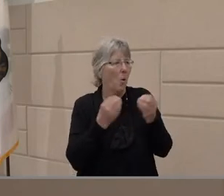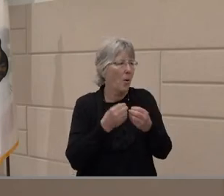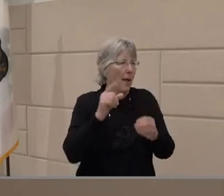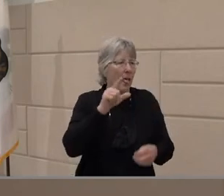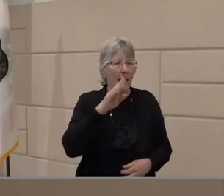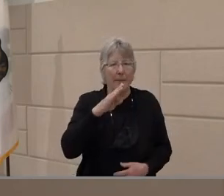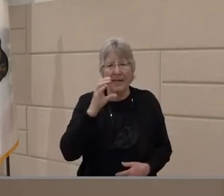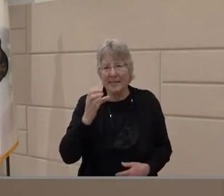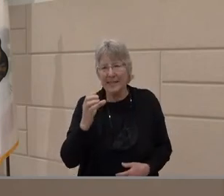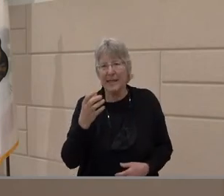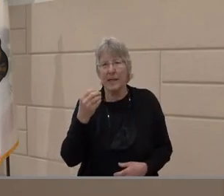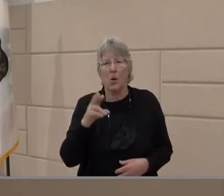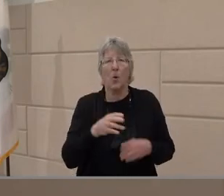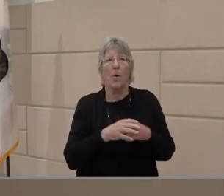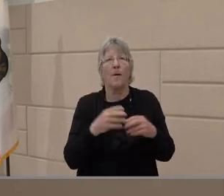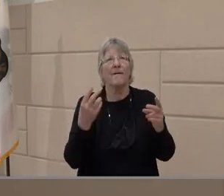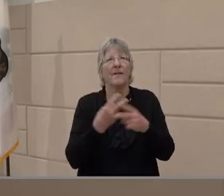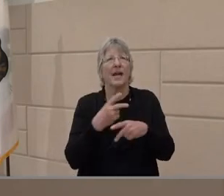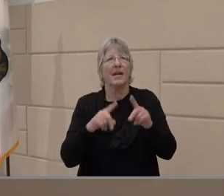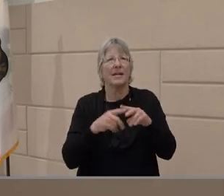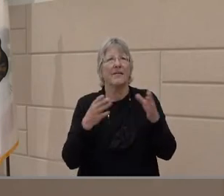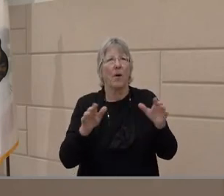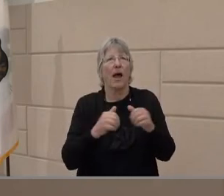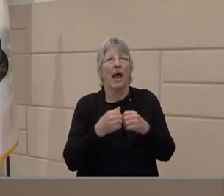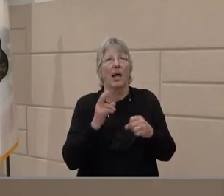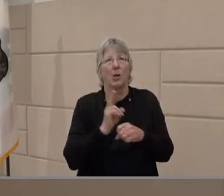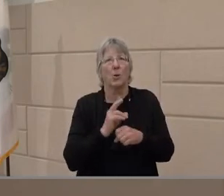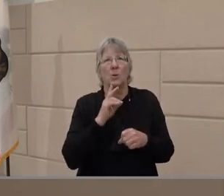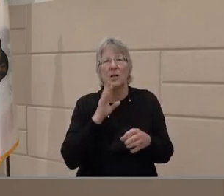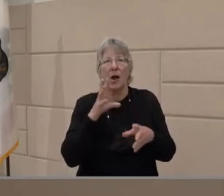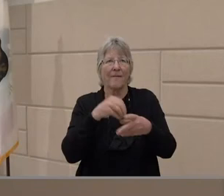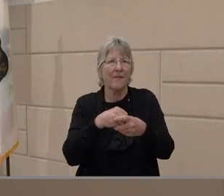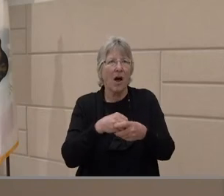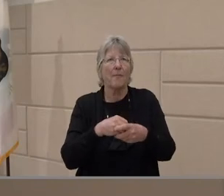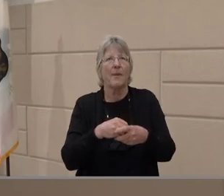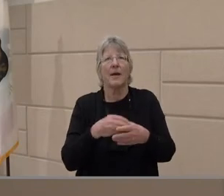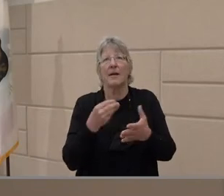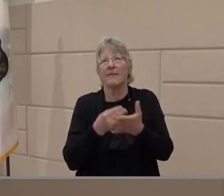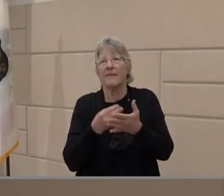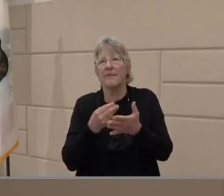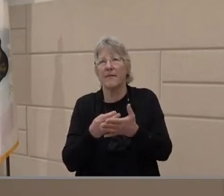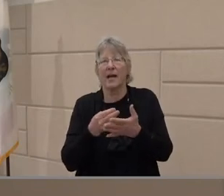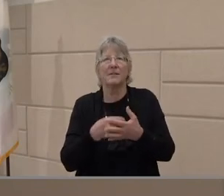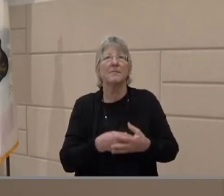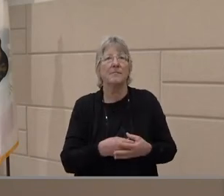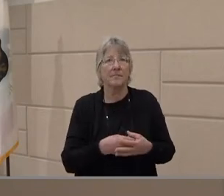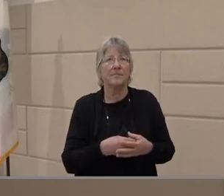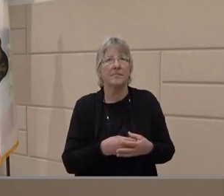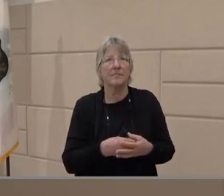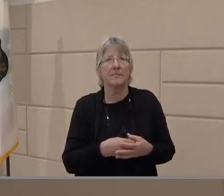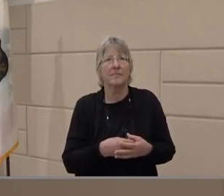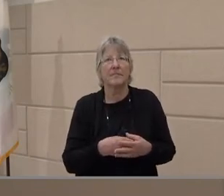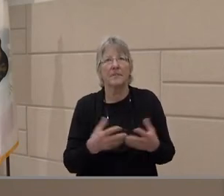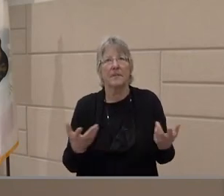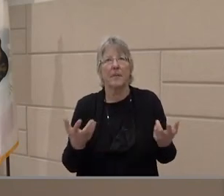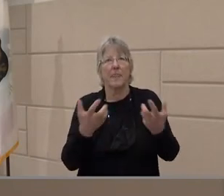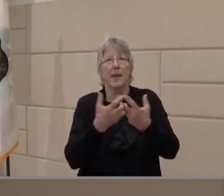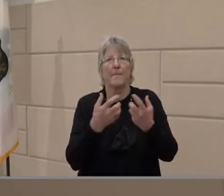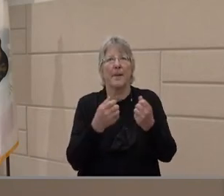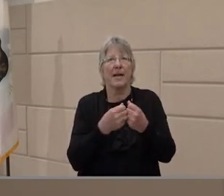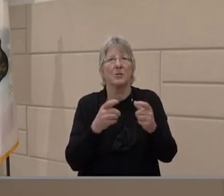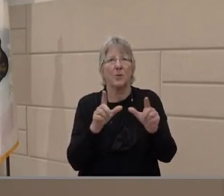มูกกระทรวงเซนดำใบตำเนี่ยเตะเตียงกาตำเนะตำนอง